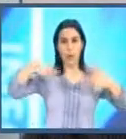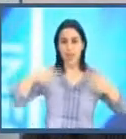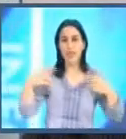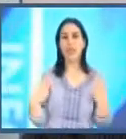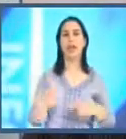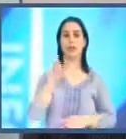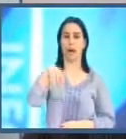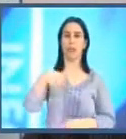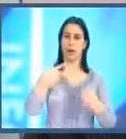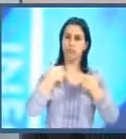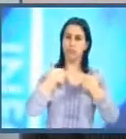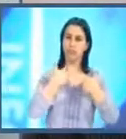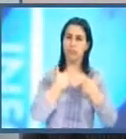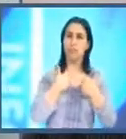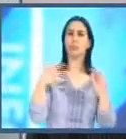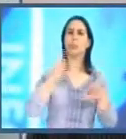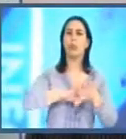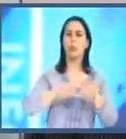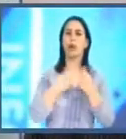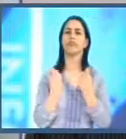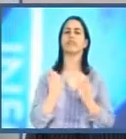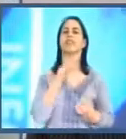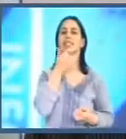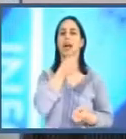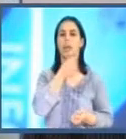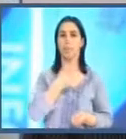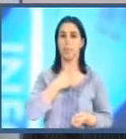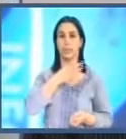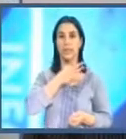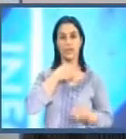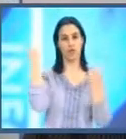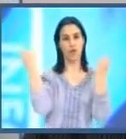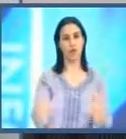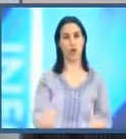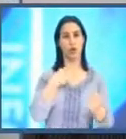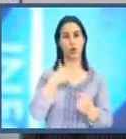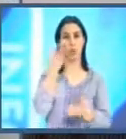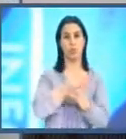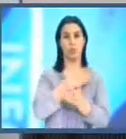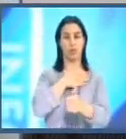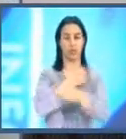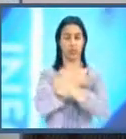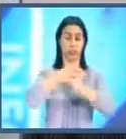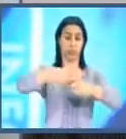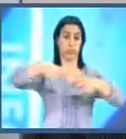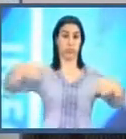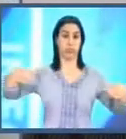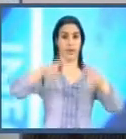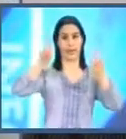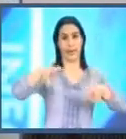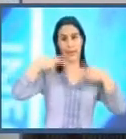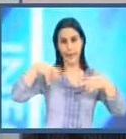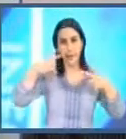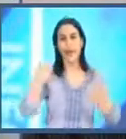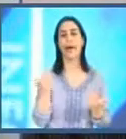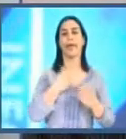també estan patint aquesta crisi. És a dir, tot, sobretot ara, en aquest mes de febrer, on més s'ha incrementat l'atur per sectors d'activitats amb el comerç i l'hostaleria. Per tant,